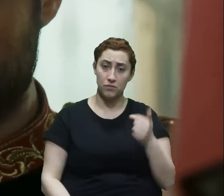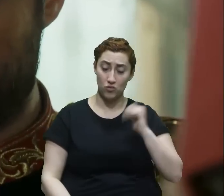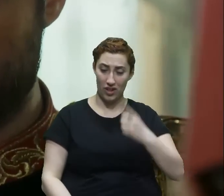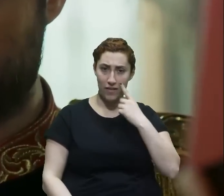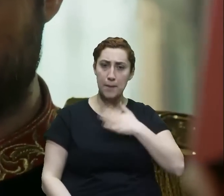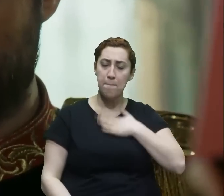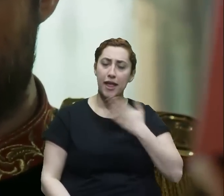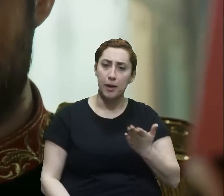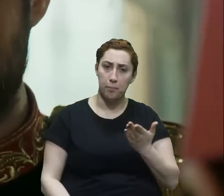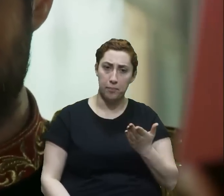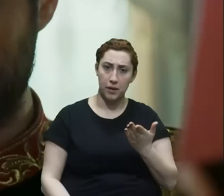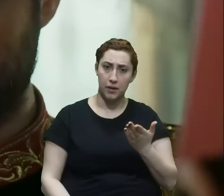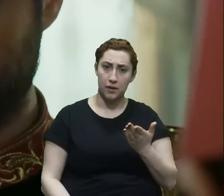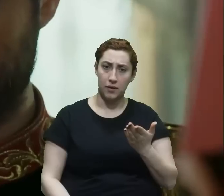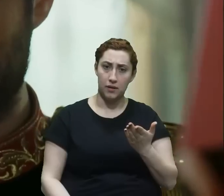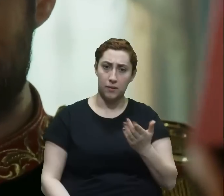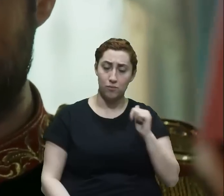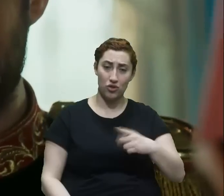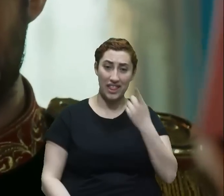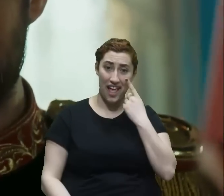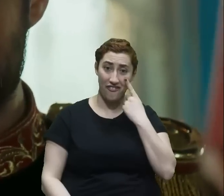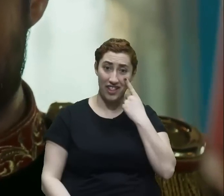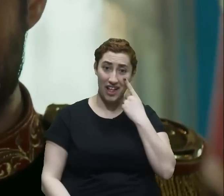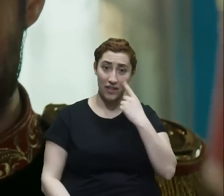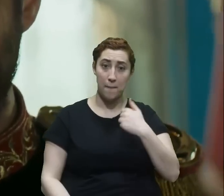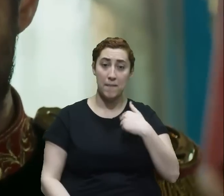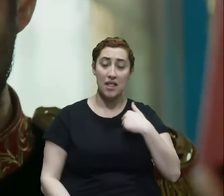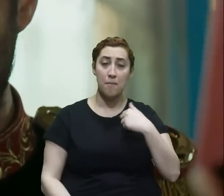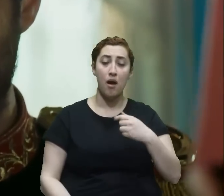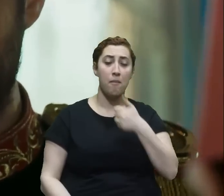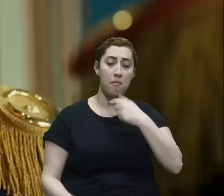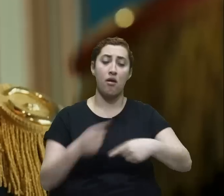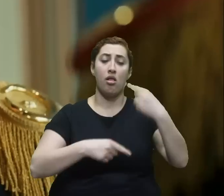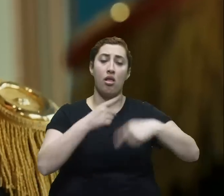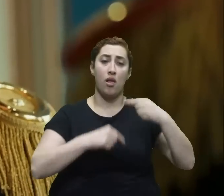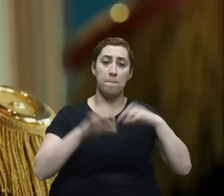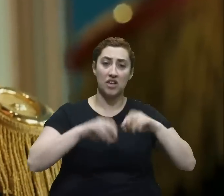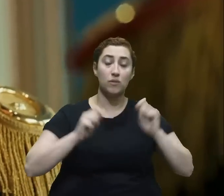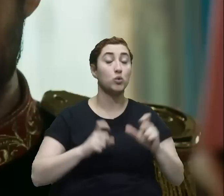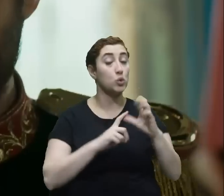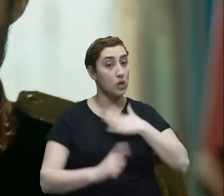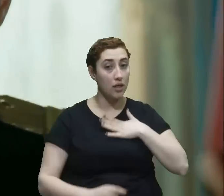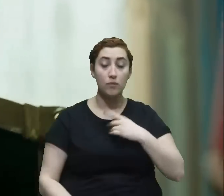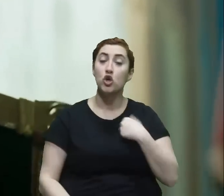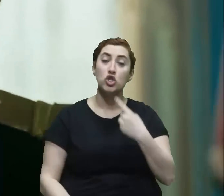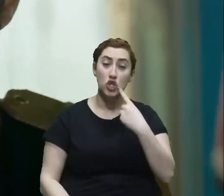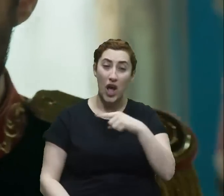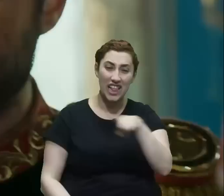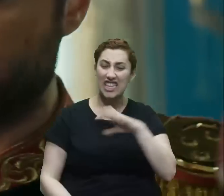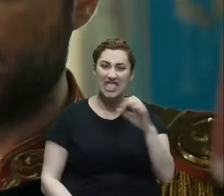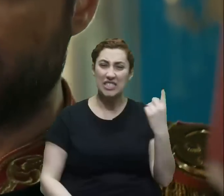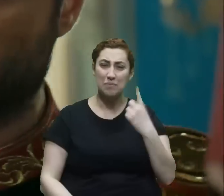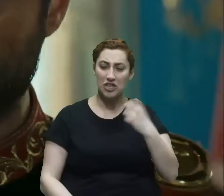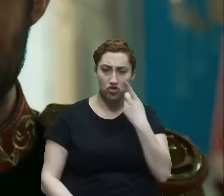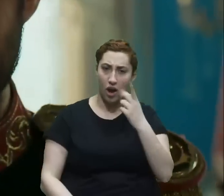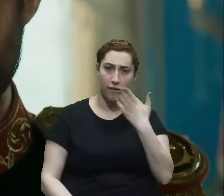Bu devlet benim paşalar. Bu devleti benim ecdadım kurdu. Sultanım. Söylediklerinizin